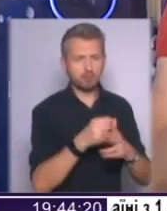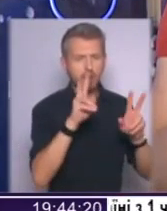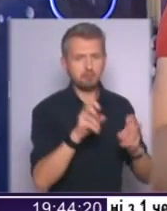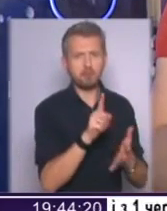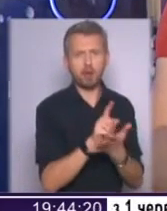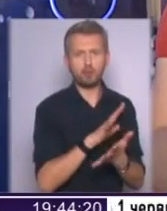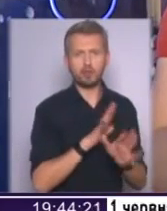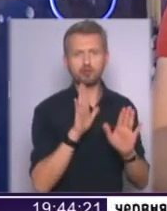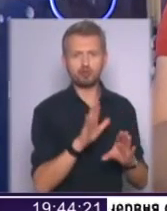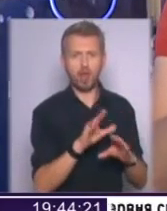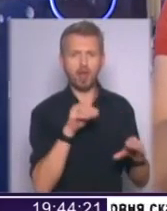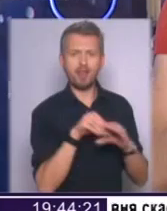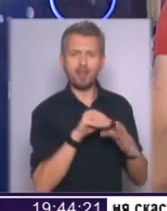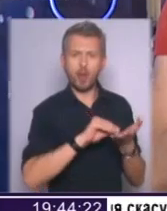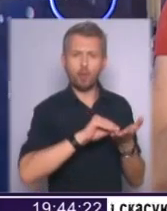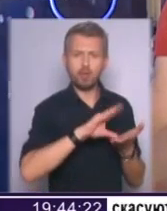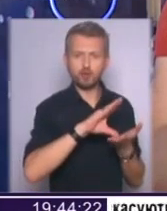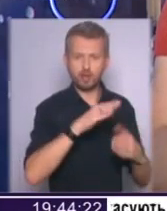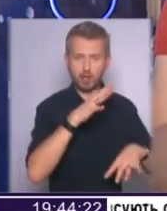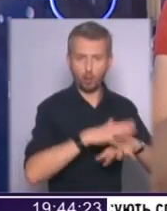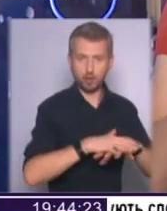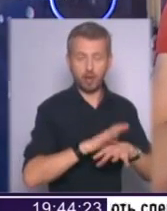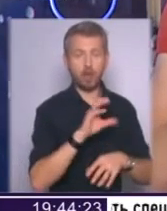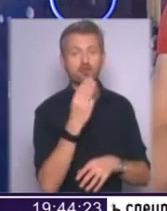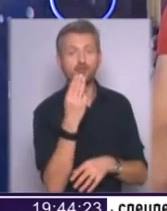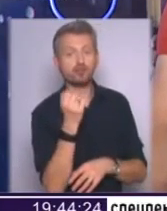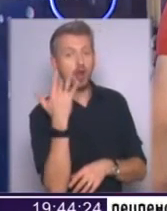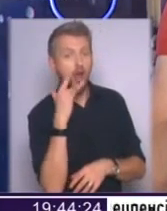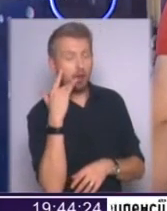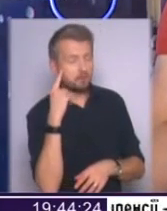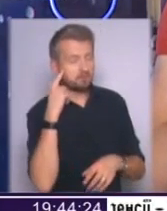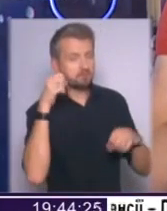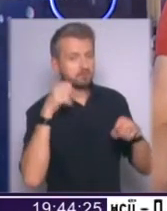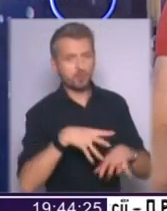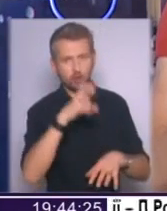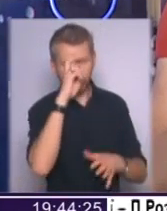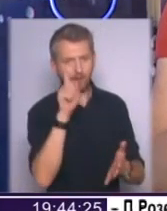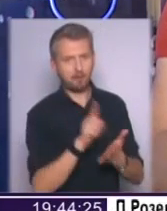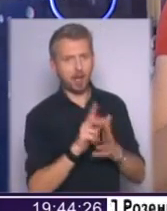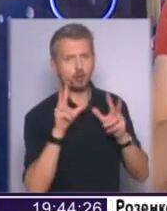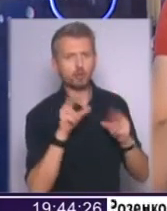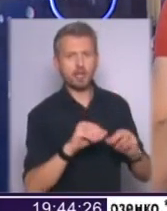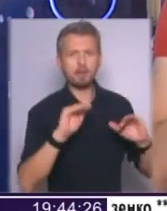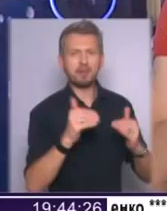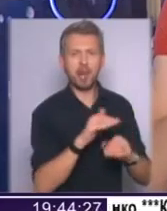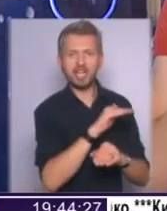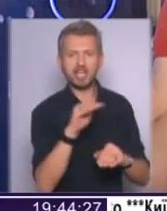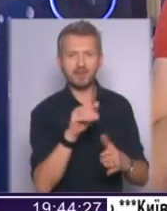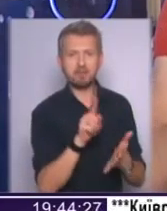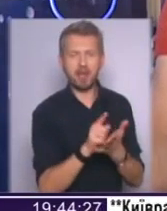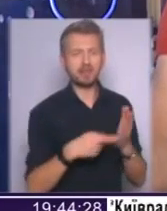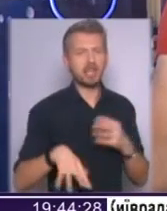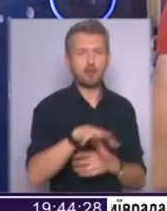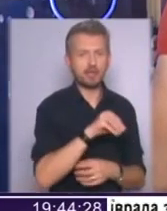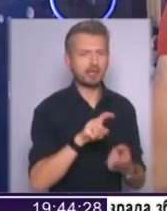лише накопичувальні рахунки. Так? Але в США, зрештою, прийшли до того, що все ж таки має бути держава має гарантувати мінімальний рівень пенсії для всіх,